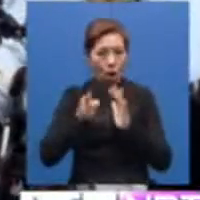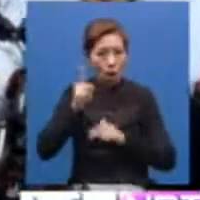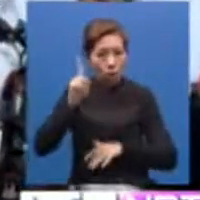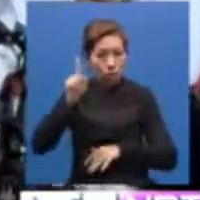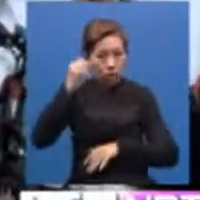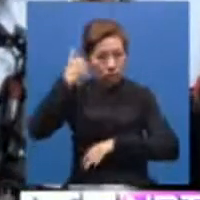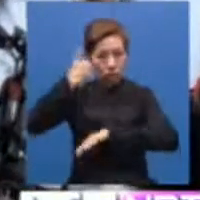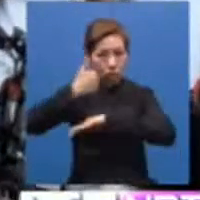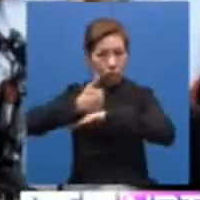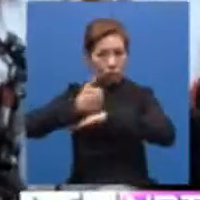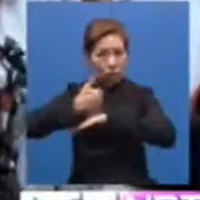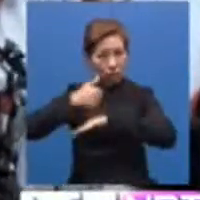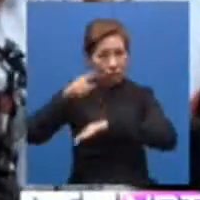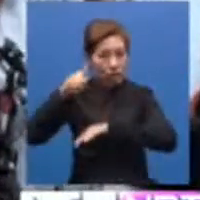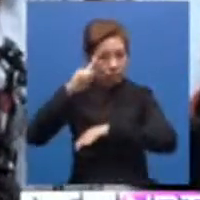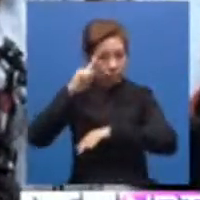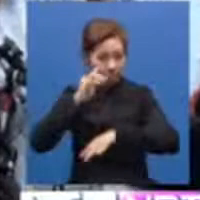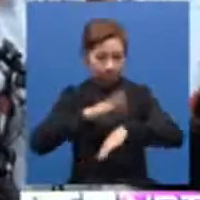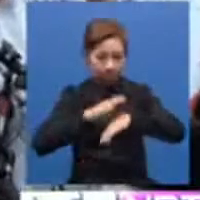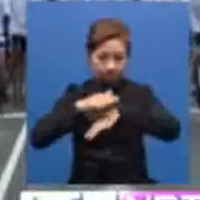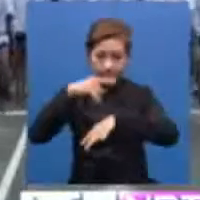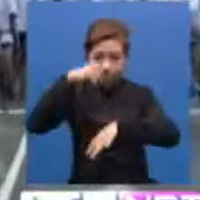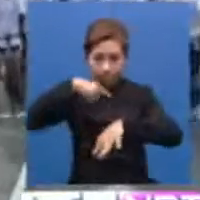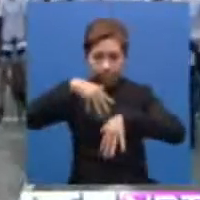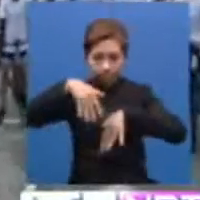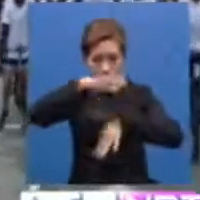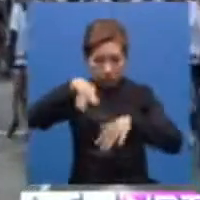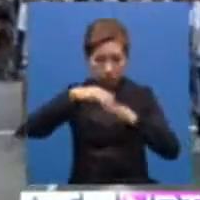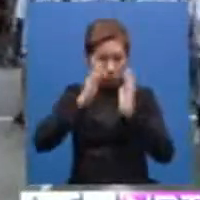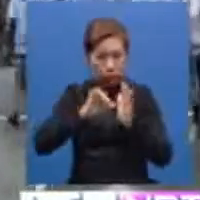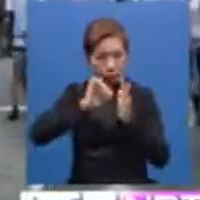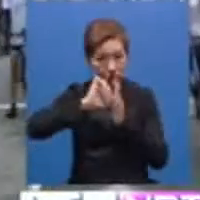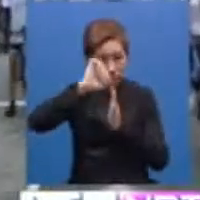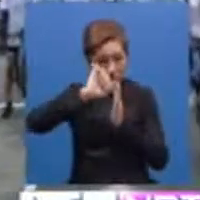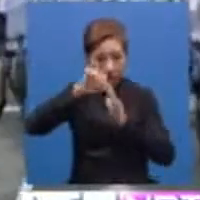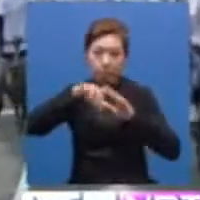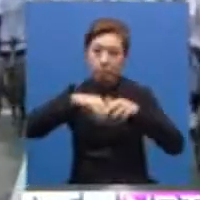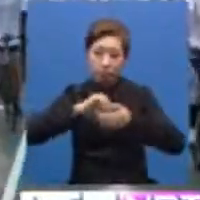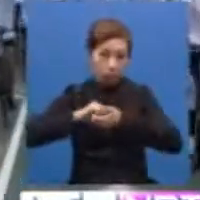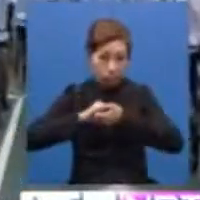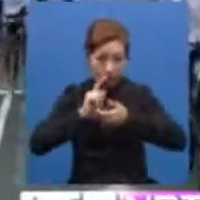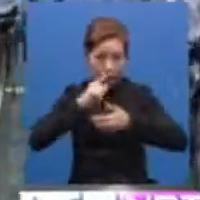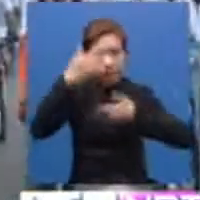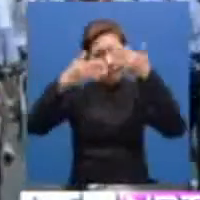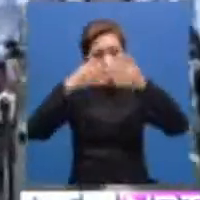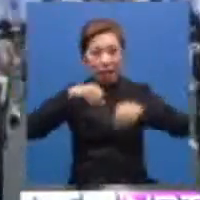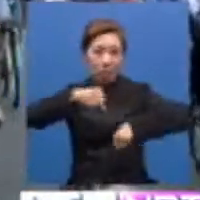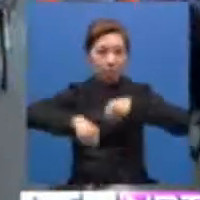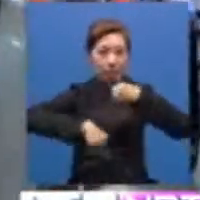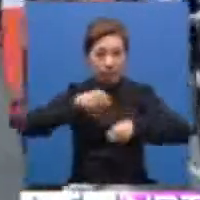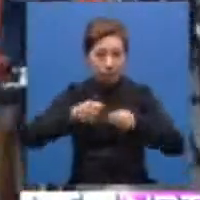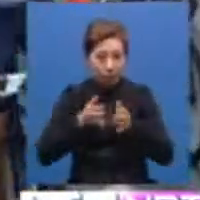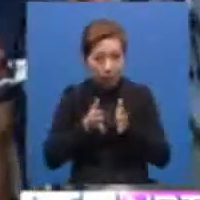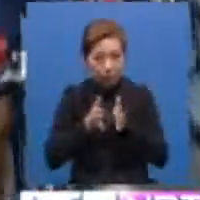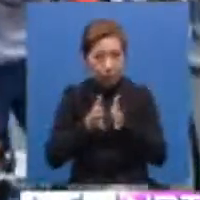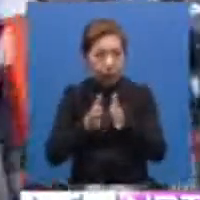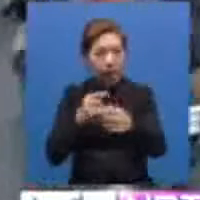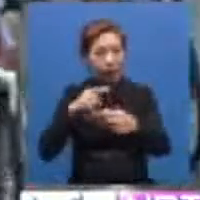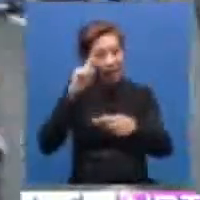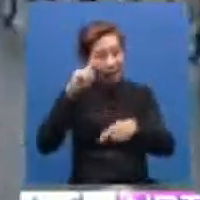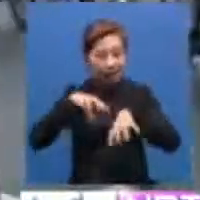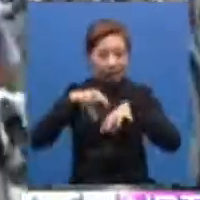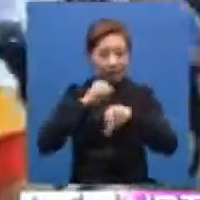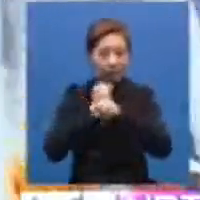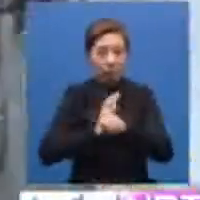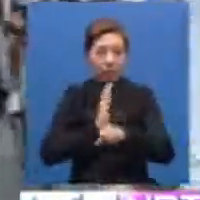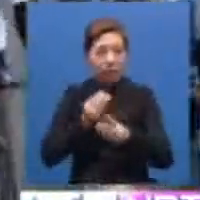พัฒนาพิงคนครเชิญชวนชาวไทยและคุณเชียงใหม่ร่วมกิจกรรมปั่นจักรยานปรองดองรวมใจถวายพระพรชาย